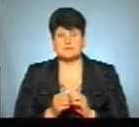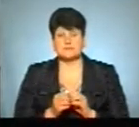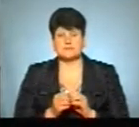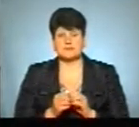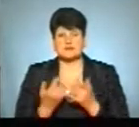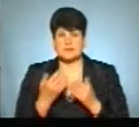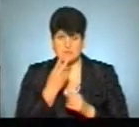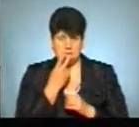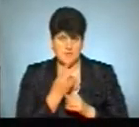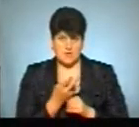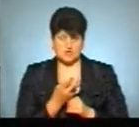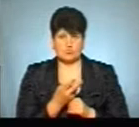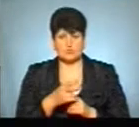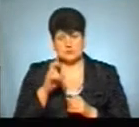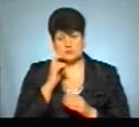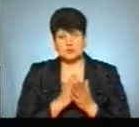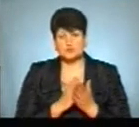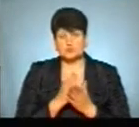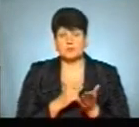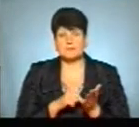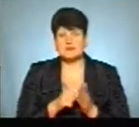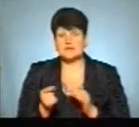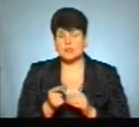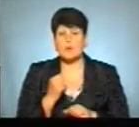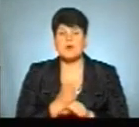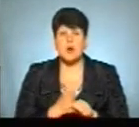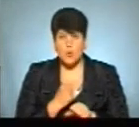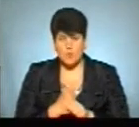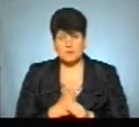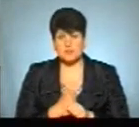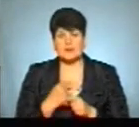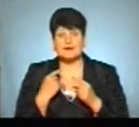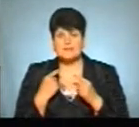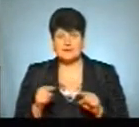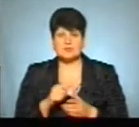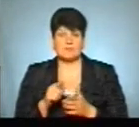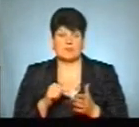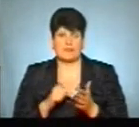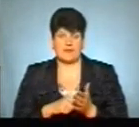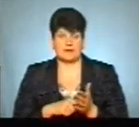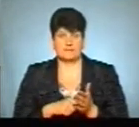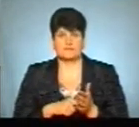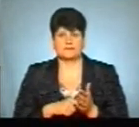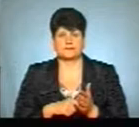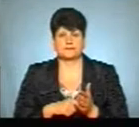наскільки ми бачимо, комунальні служби міста Тернополя і роблять. Інше питання, що